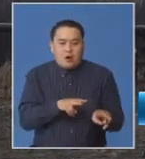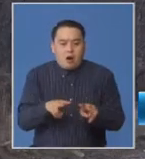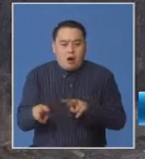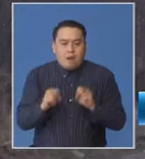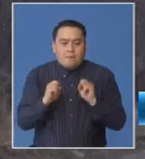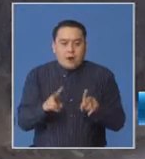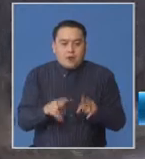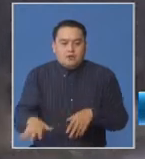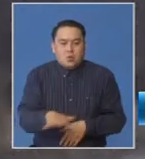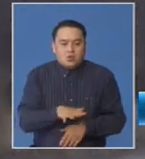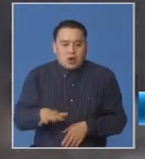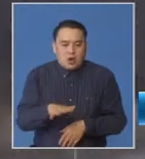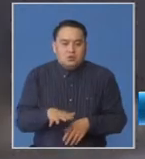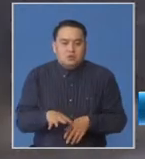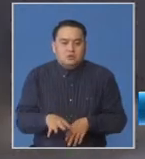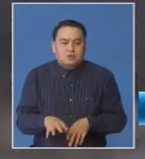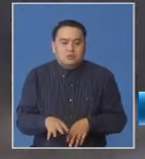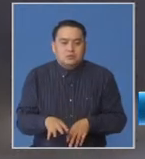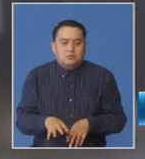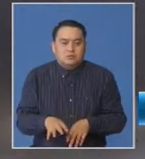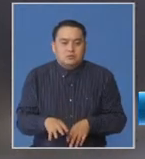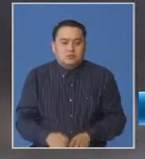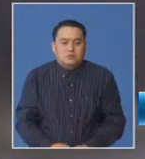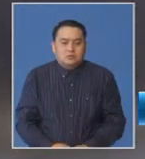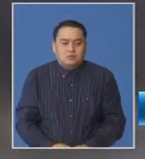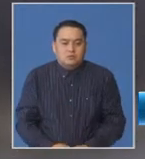потенциально опасные участки, говорит глава ведомства.